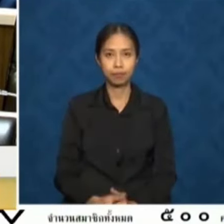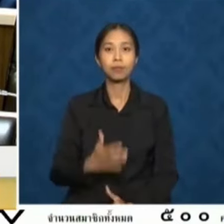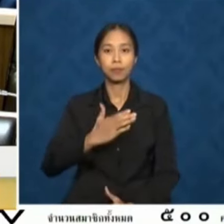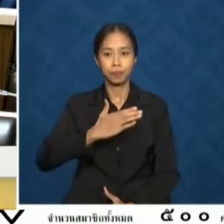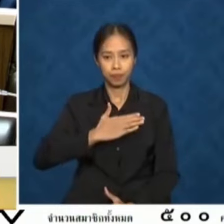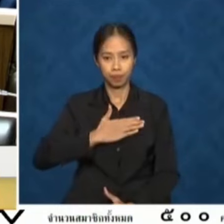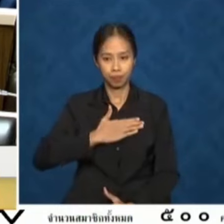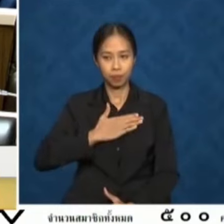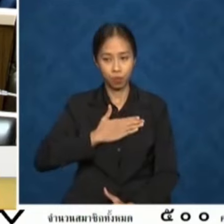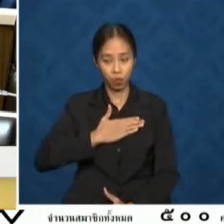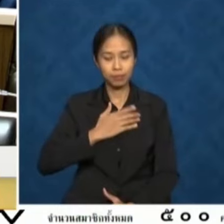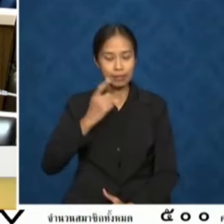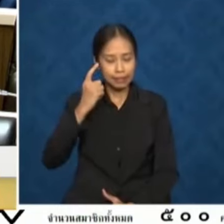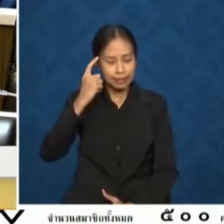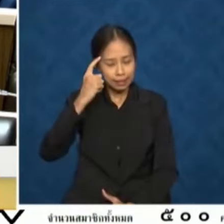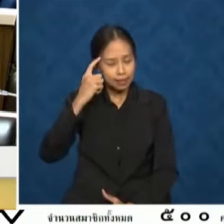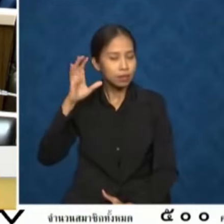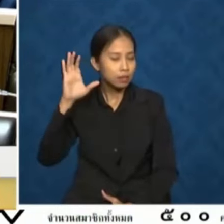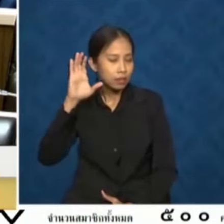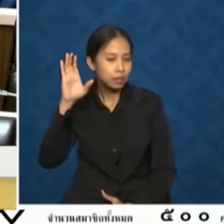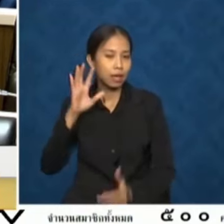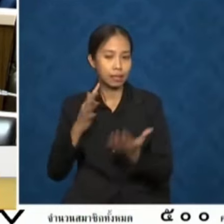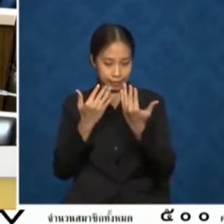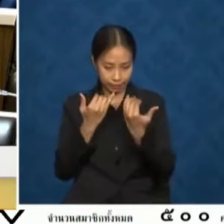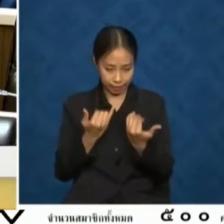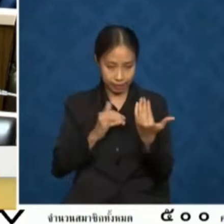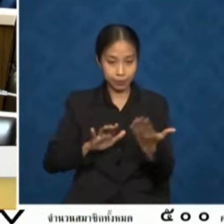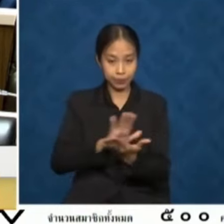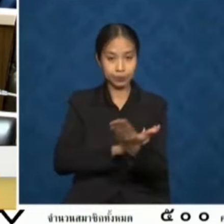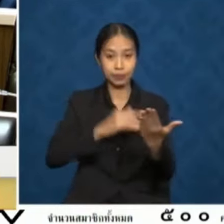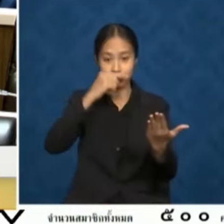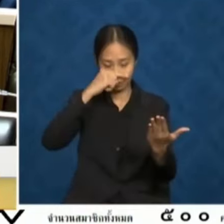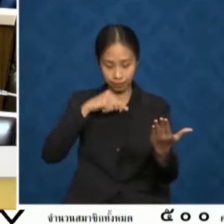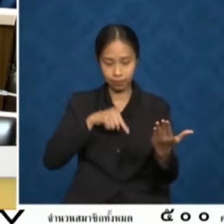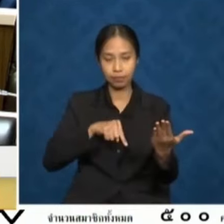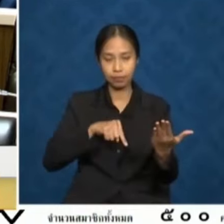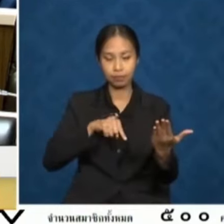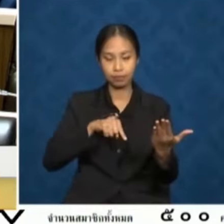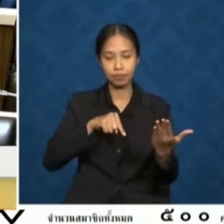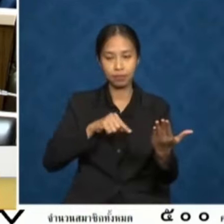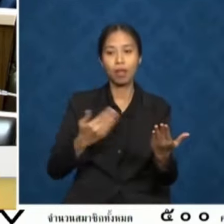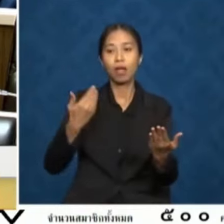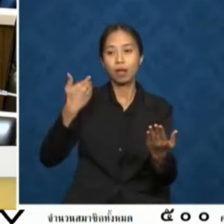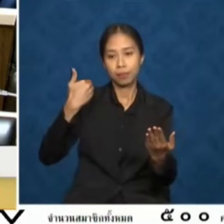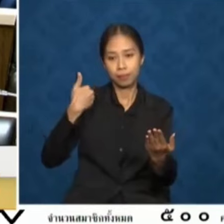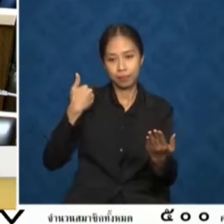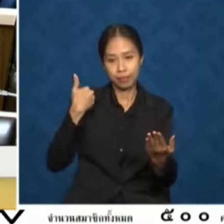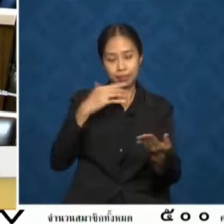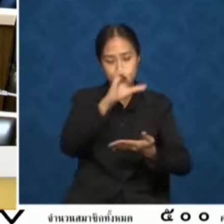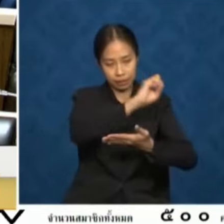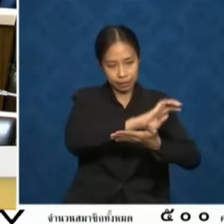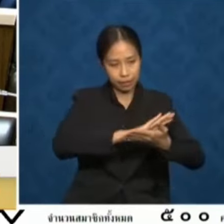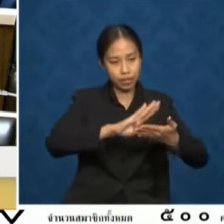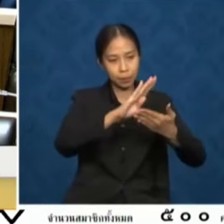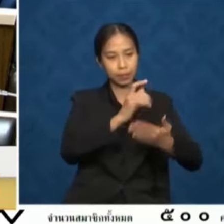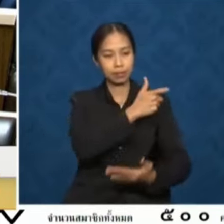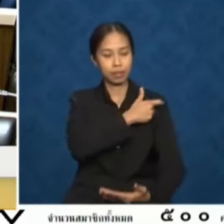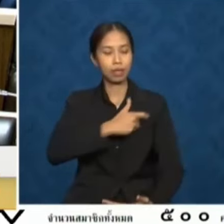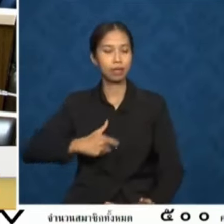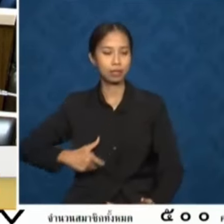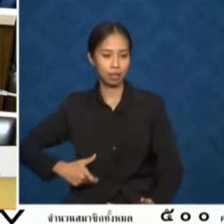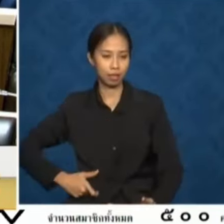มเชื่อโดยสุดจริตใจเลยนะครับว่าประเทศของเราเนี่ยมีทั้งสถาบันพระมหากษัตริย์ที่เราเคาร